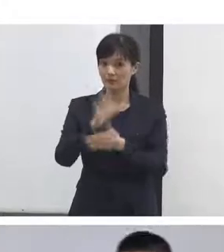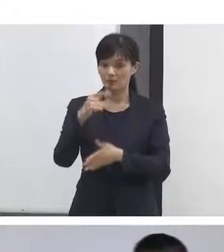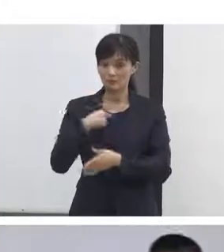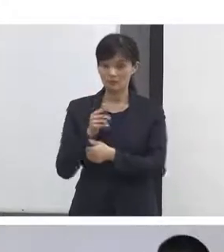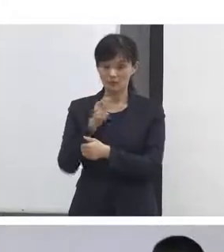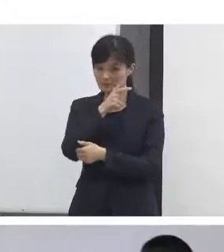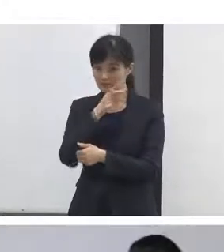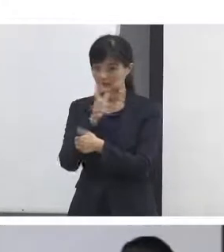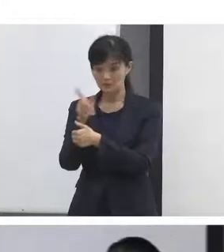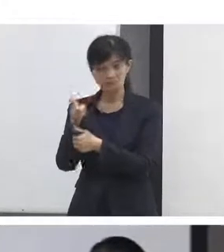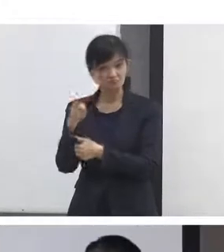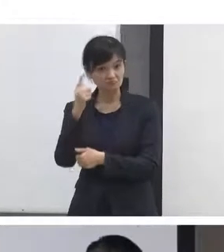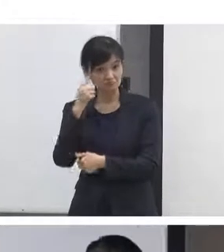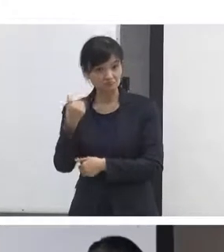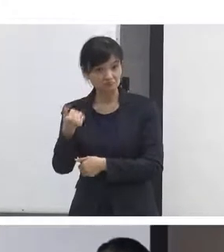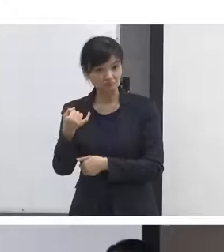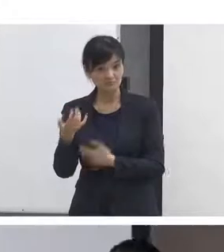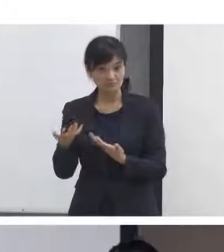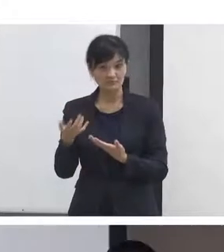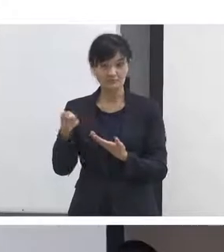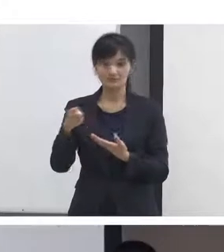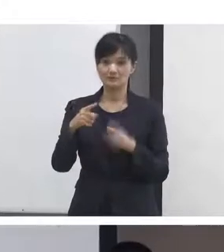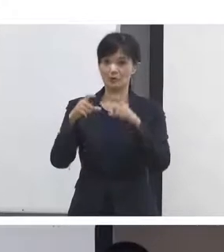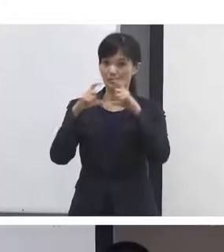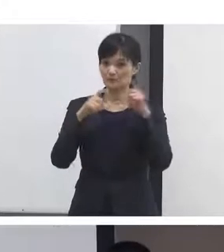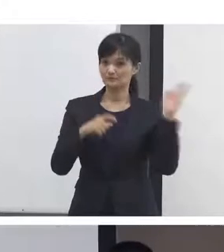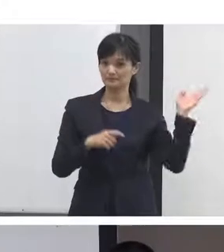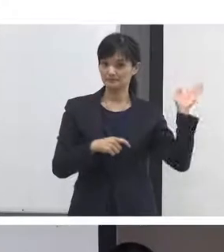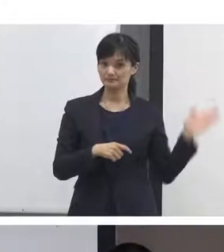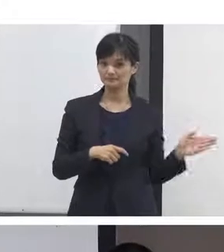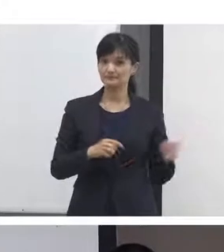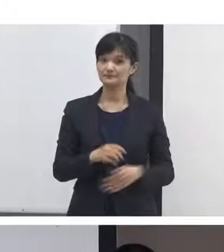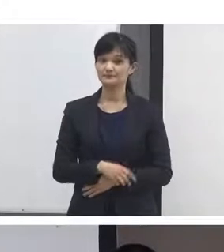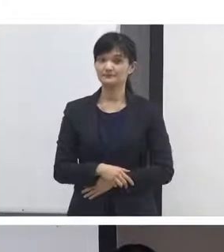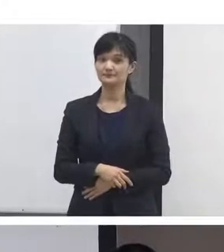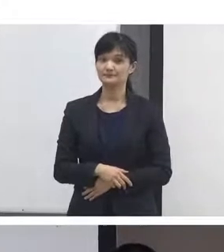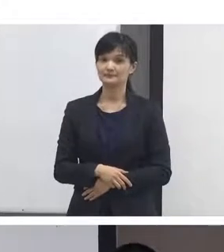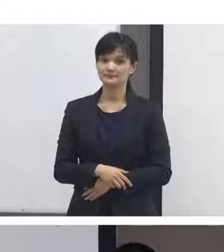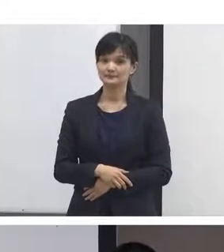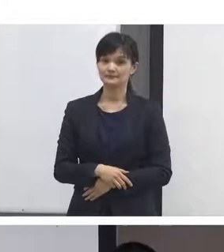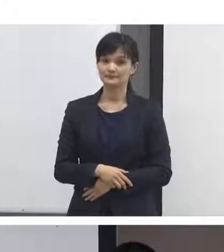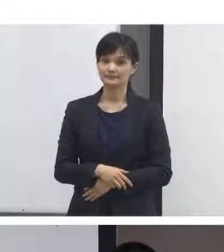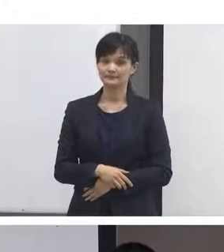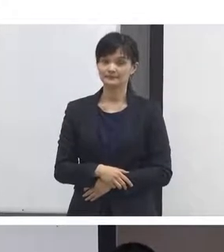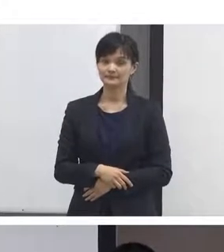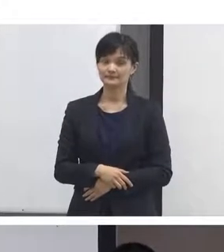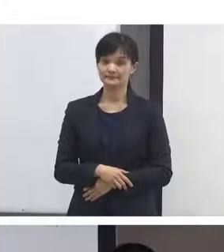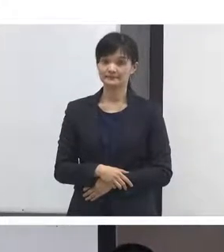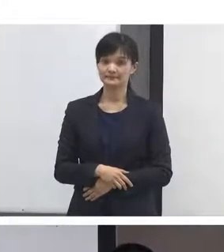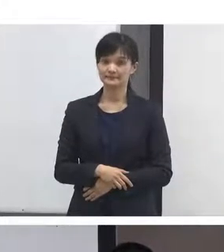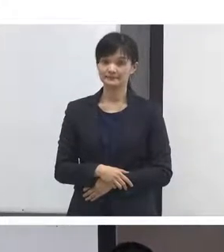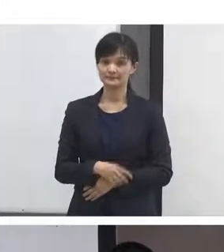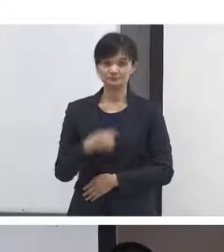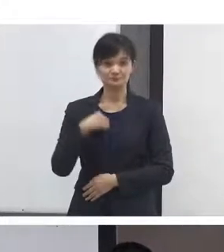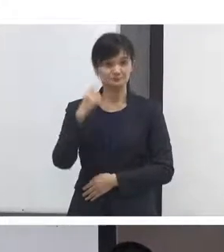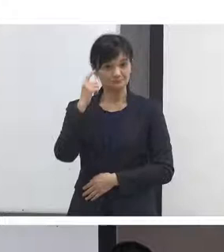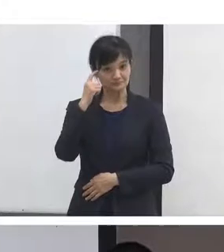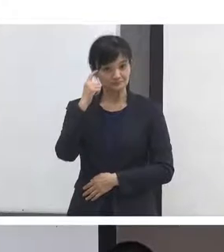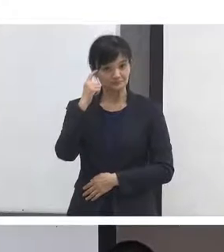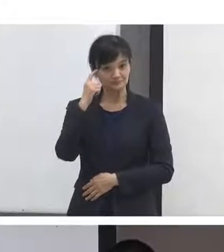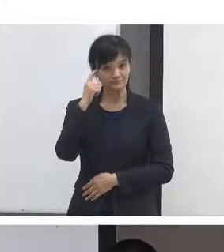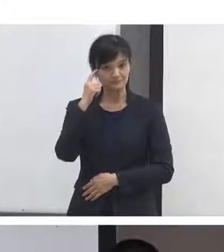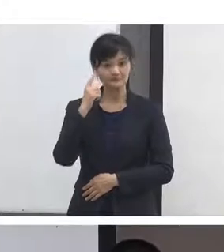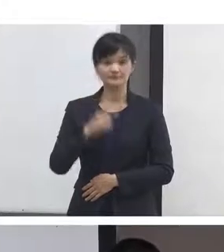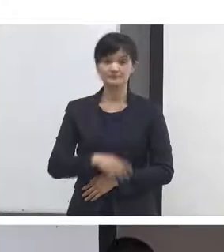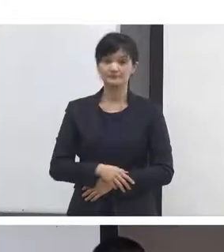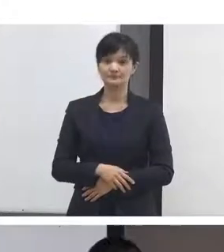都把这个隐私资讯那个码掉了，所以应该可以了哈。好，所以这对我来说是 alignment， 就是说。我